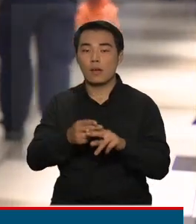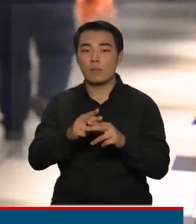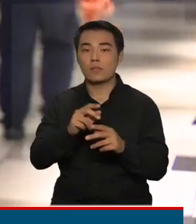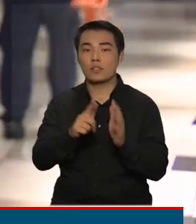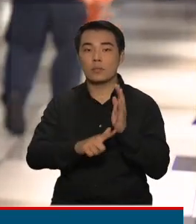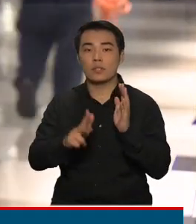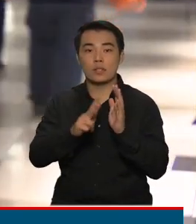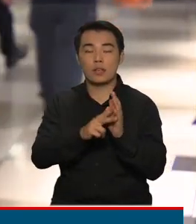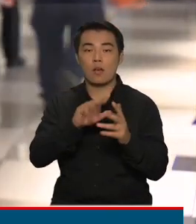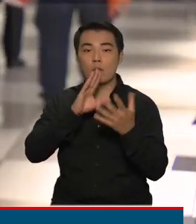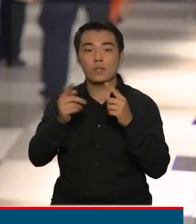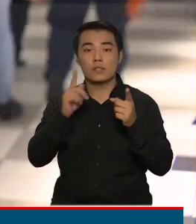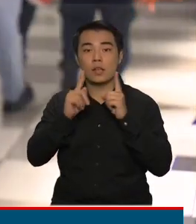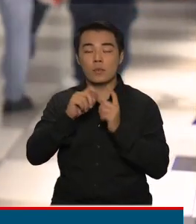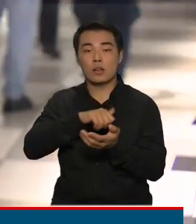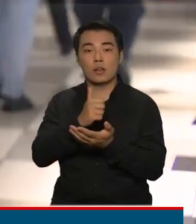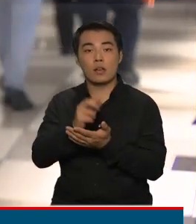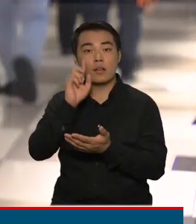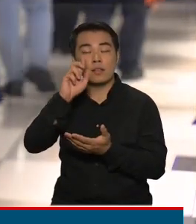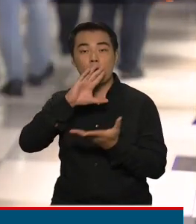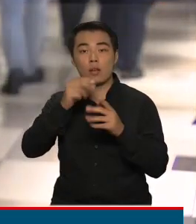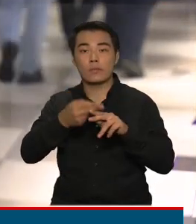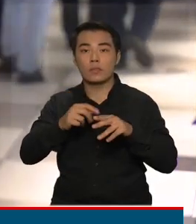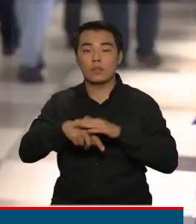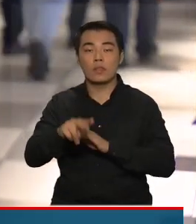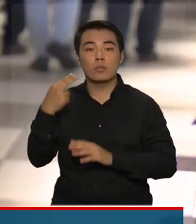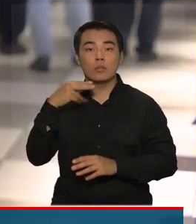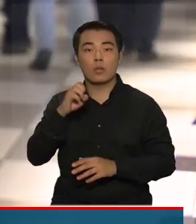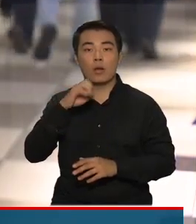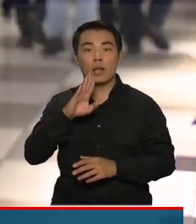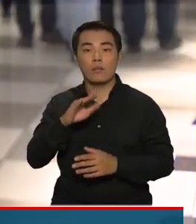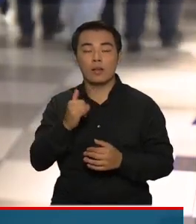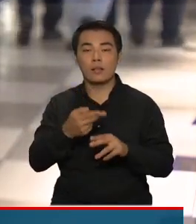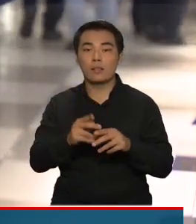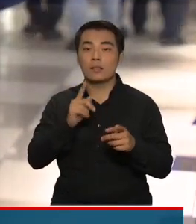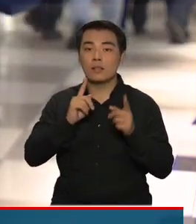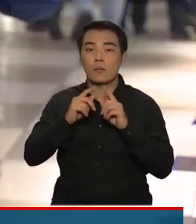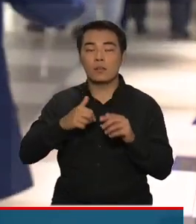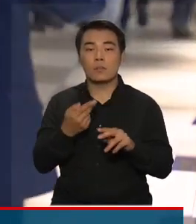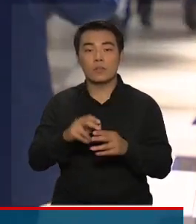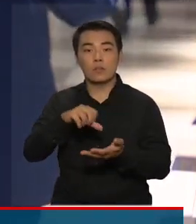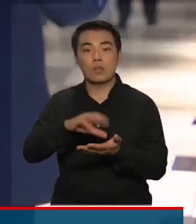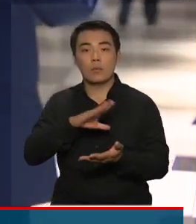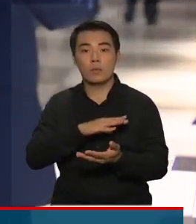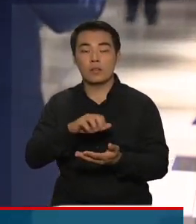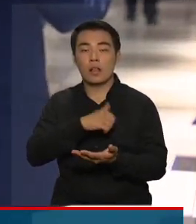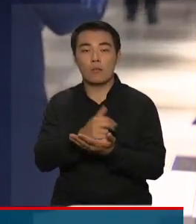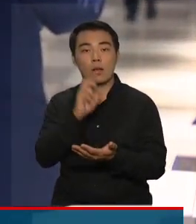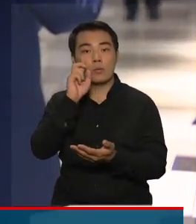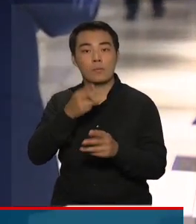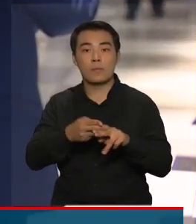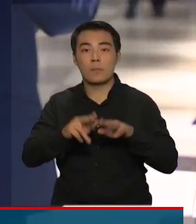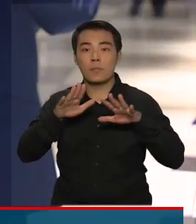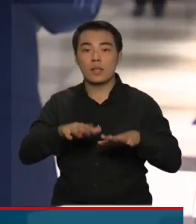78-ші сессиясы аясында ел президенті Қасым-Жомарт Тоқаев орнықты даму саммитінің бірінші сессиясына қатысты. Осы жиында мемлекет басшысы